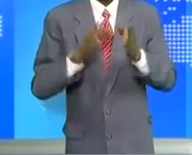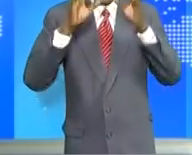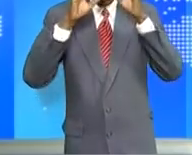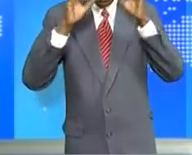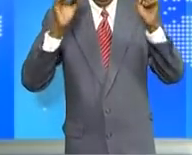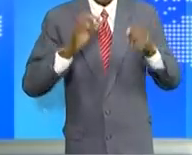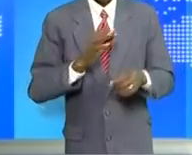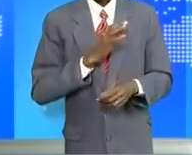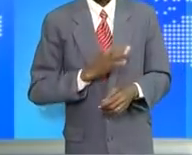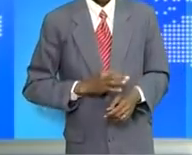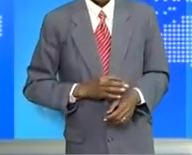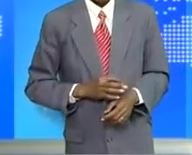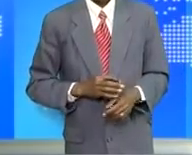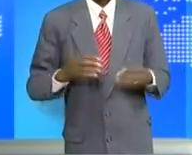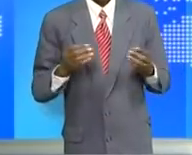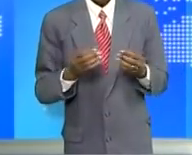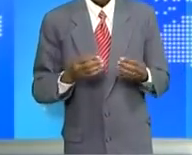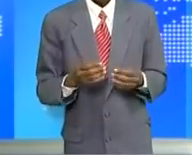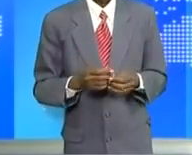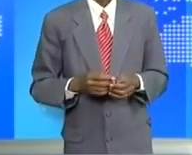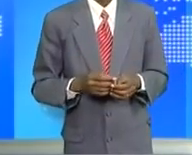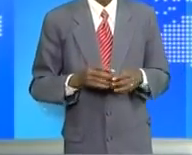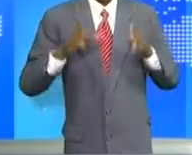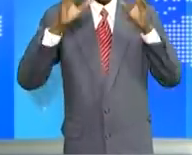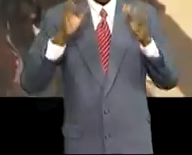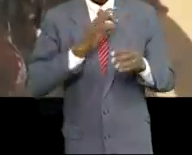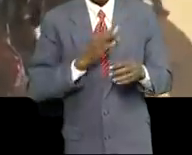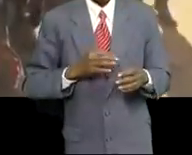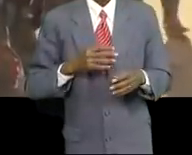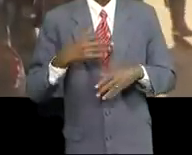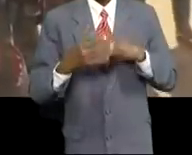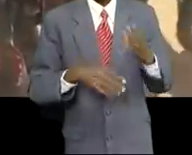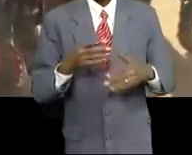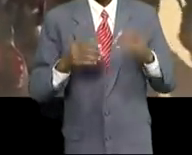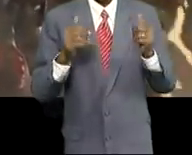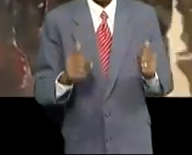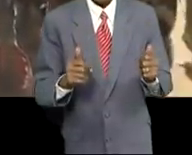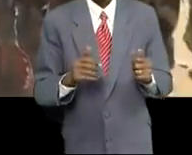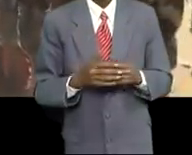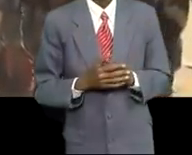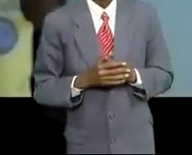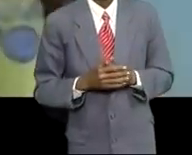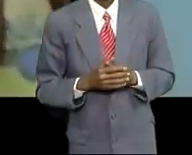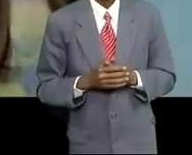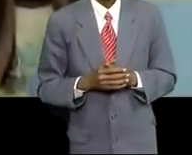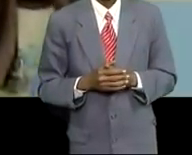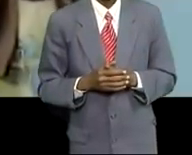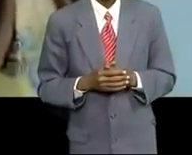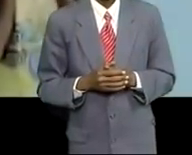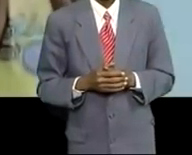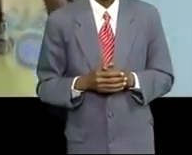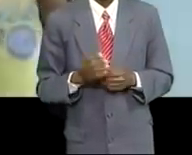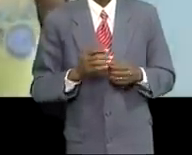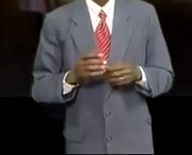dans les provinces de l'Ituri et du Nord Kivu. Sandra Nyangui. Des voix continuent à s'élever pour soutenir l'état de